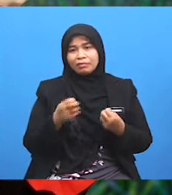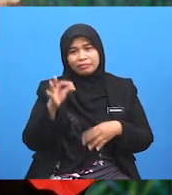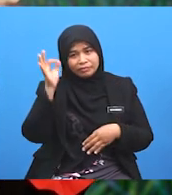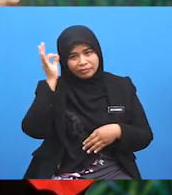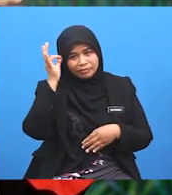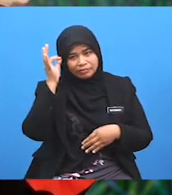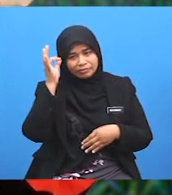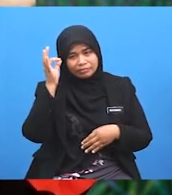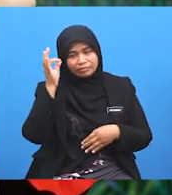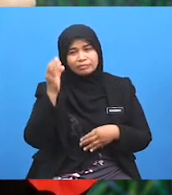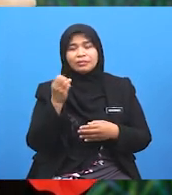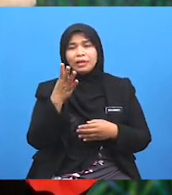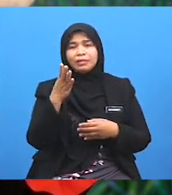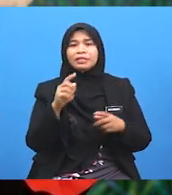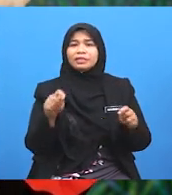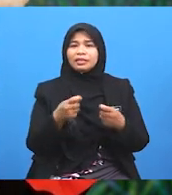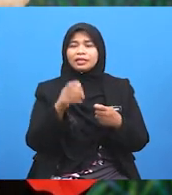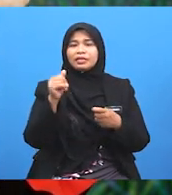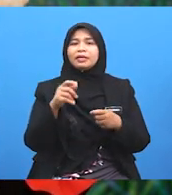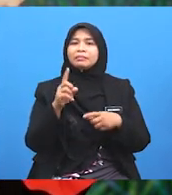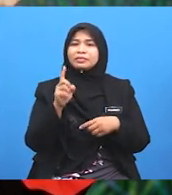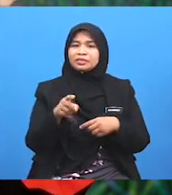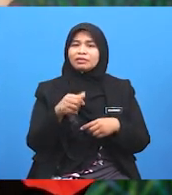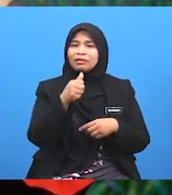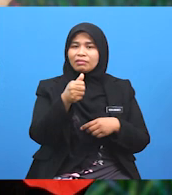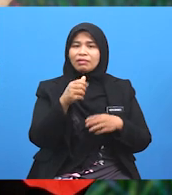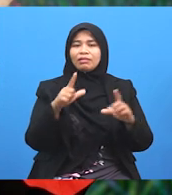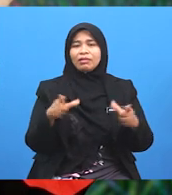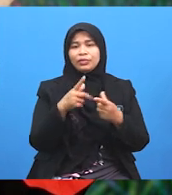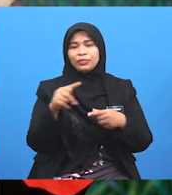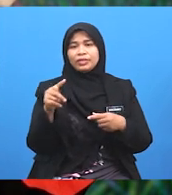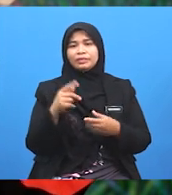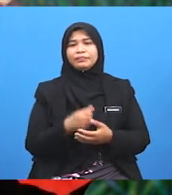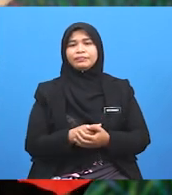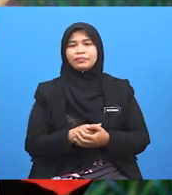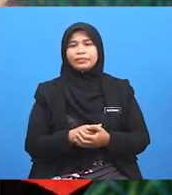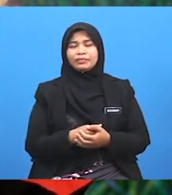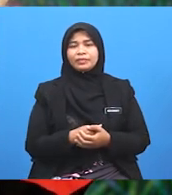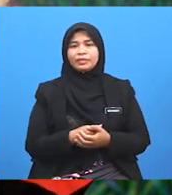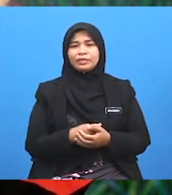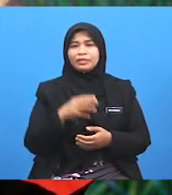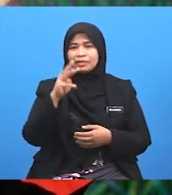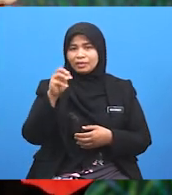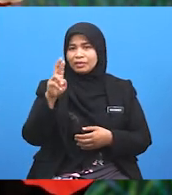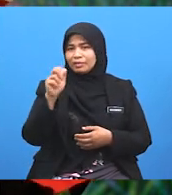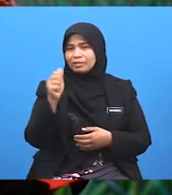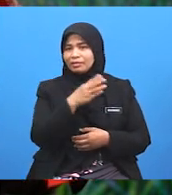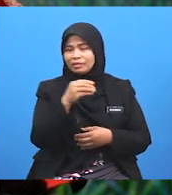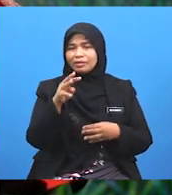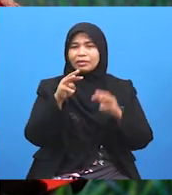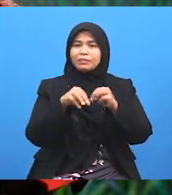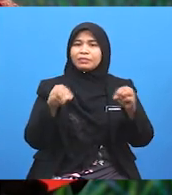dan nyatakan tindakan yang sepatutnya anda lakukan. Mira dan murid